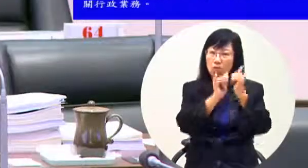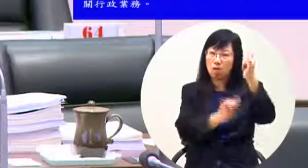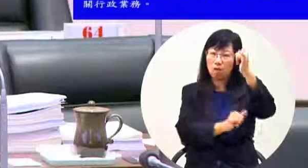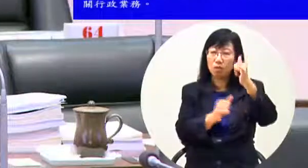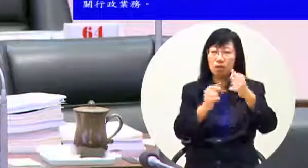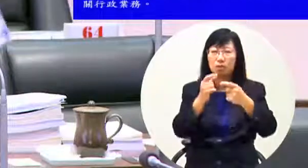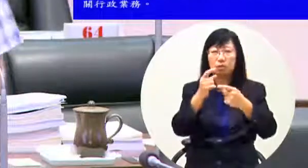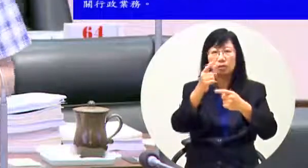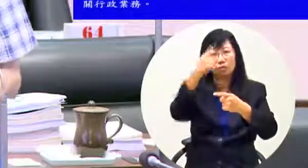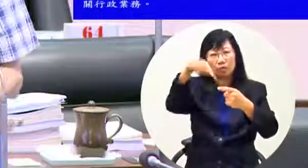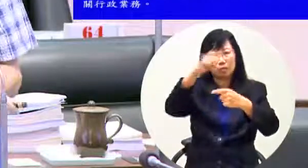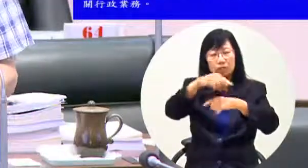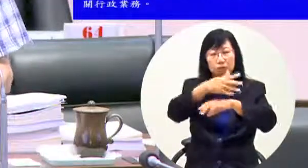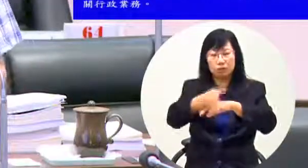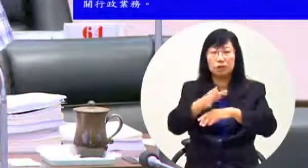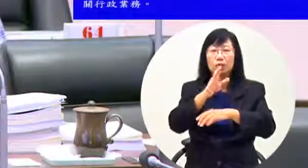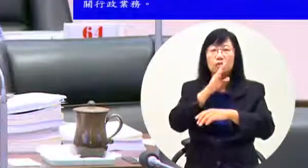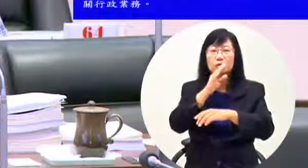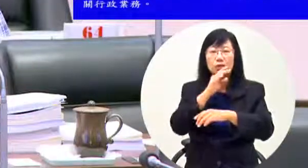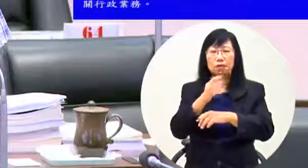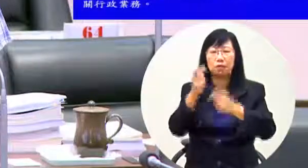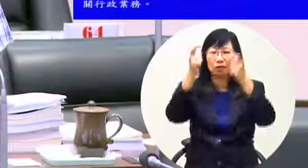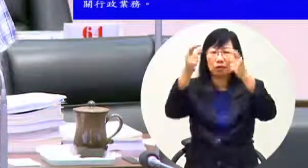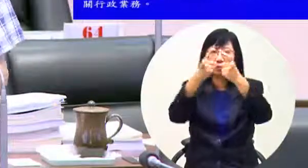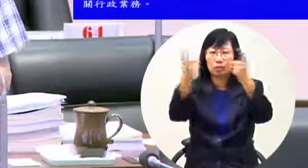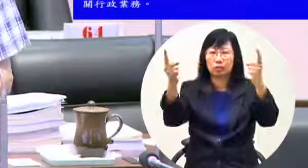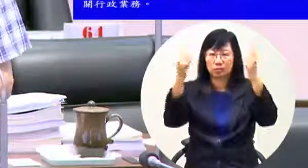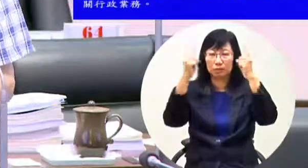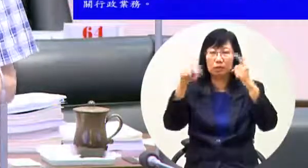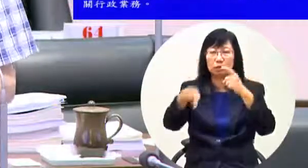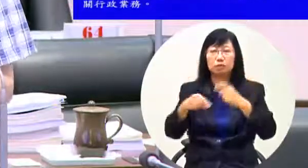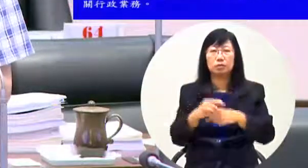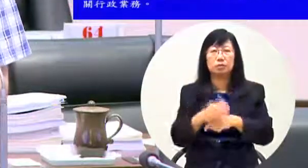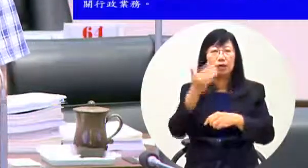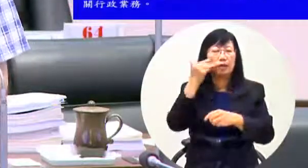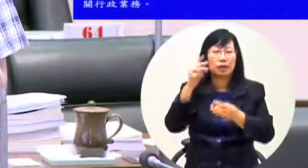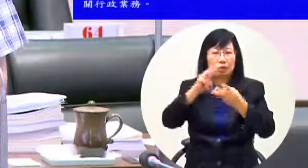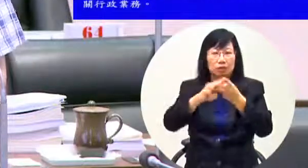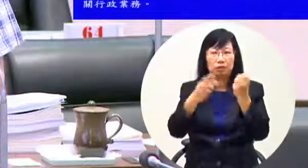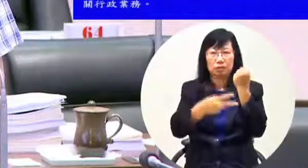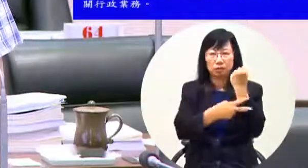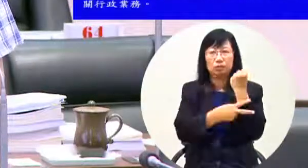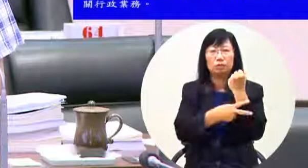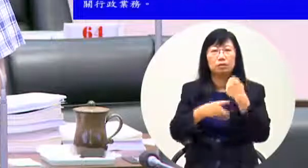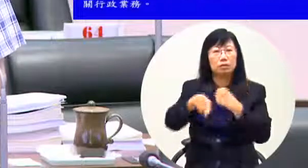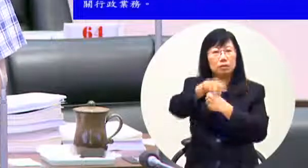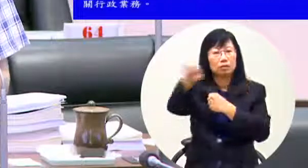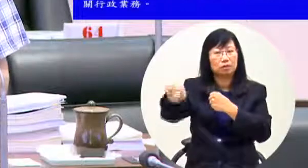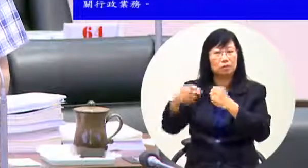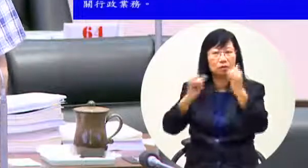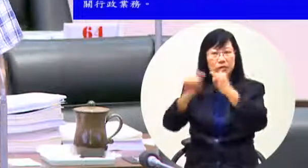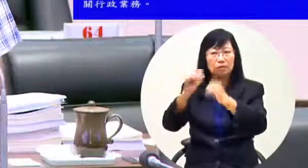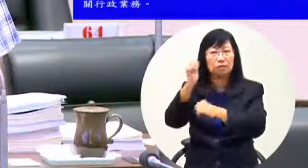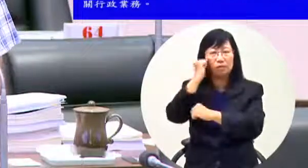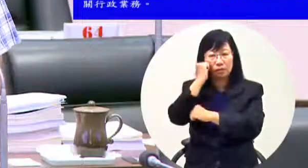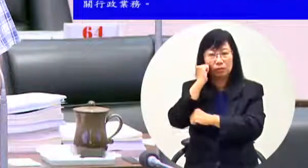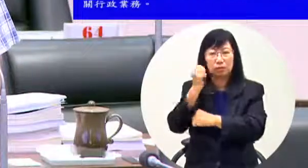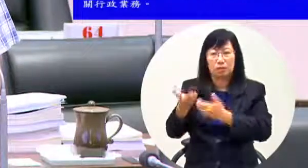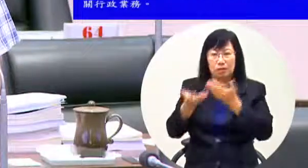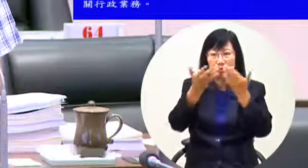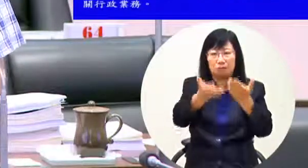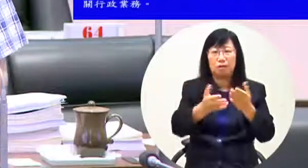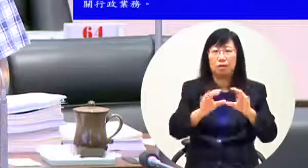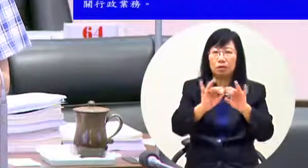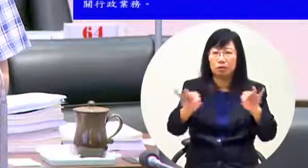学。啊，阮遐祖先，阮遐的乡亲提供遐济土地，包括阮家己，